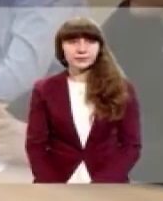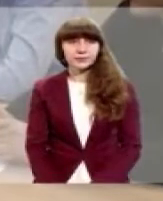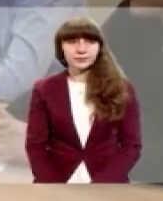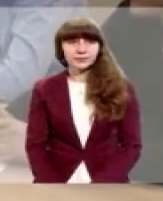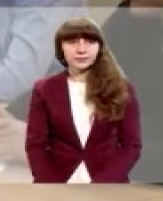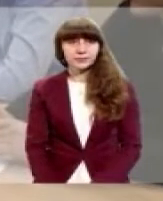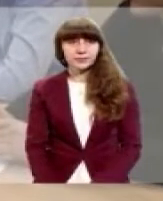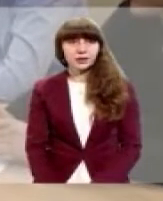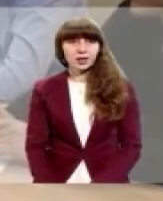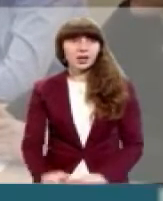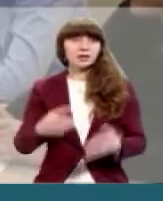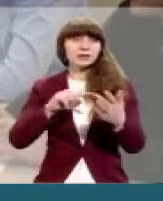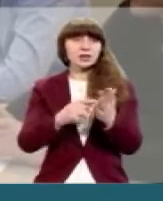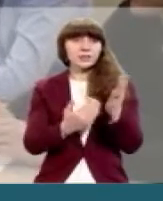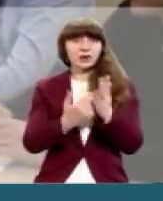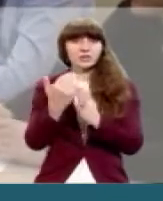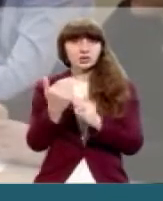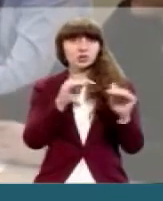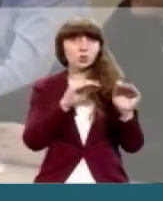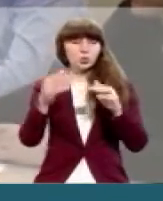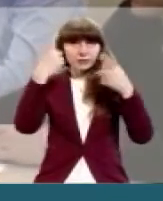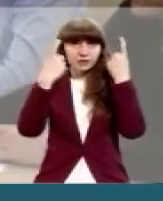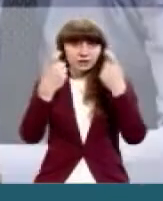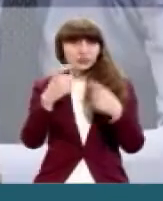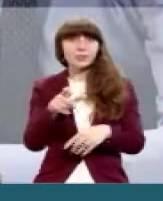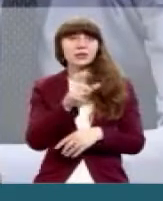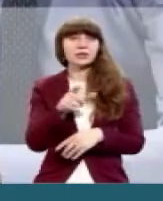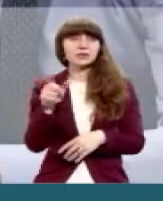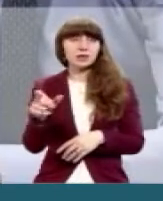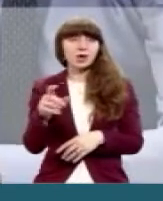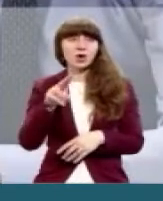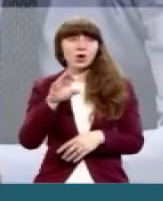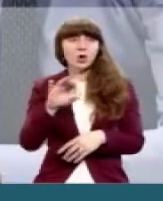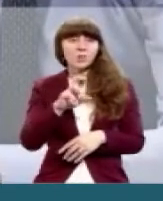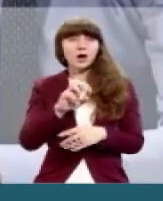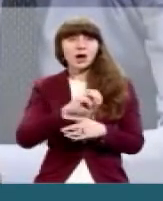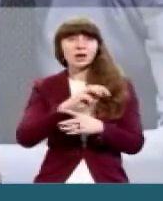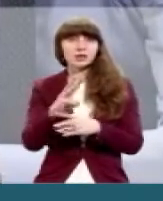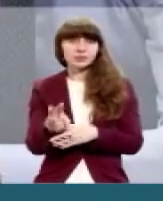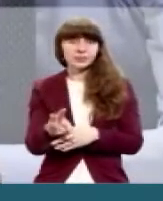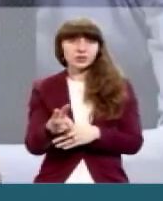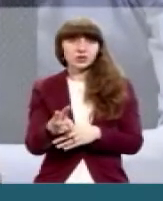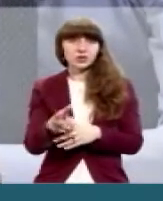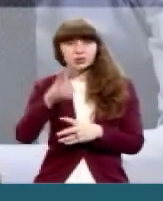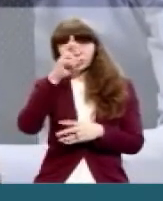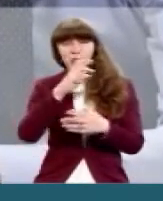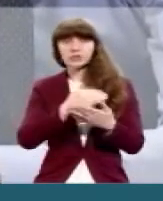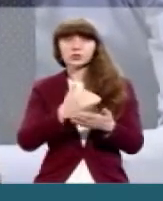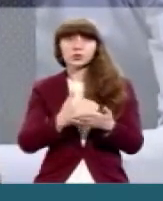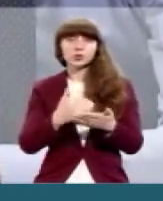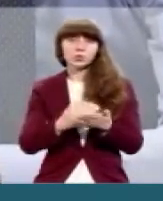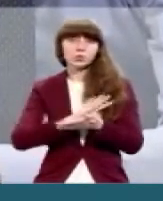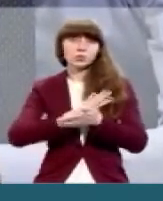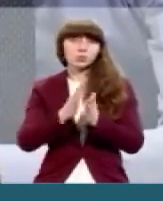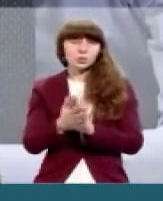Азаматтарды көрсетілер мемлекеттік қызметтер туралы хабардар ету деңгейін арттыру мақсатында мемлекеттік қызметтер департаменті және әділет департаменті азаматтарға